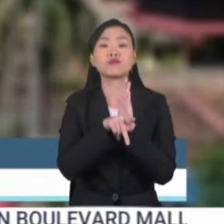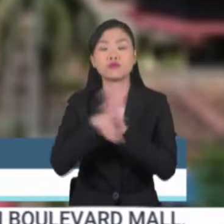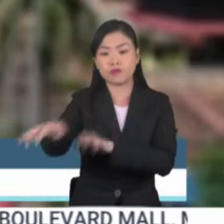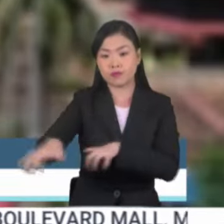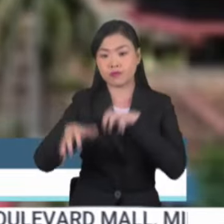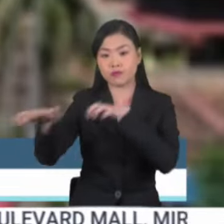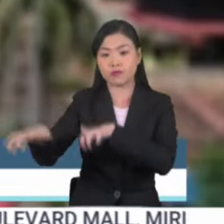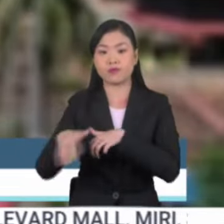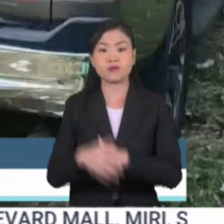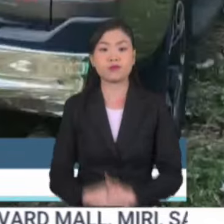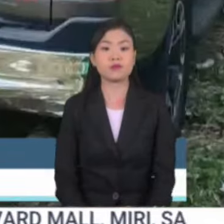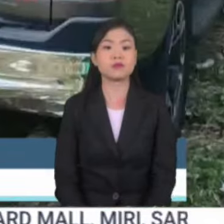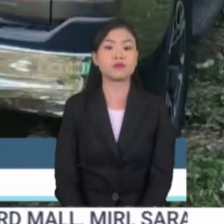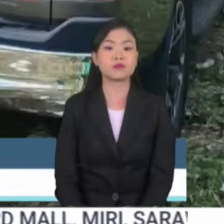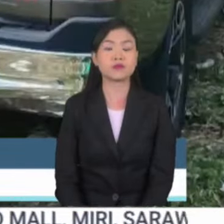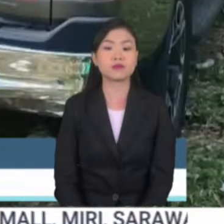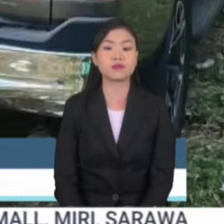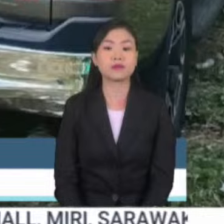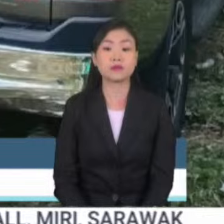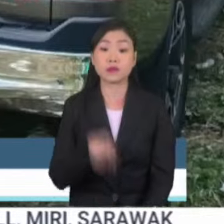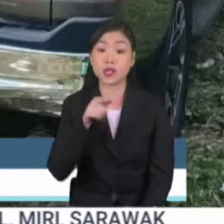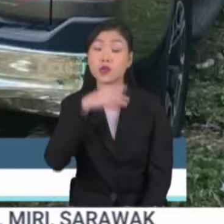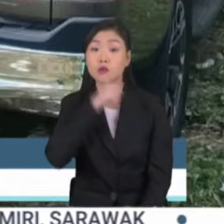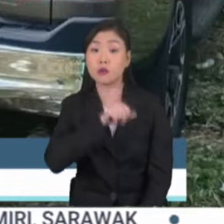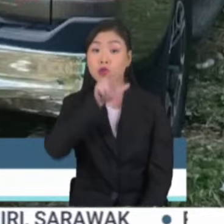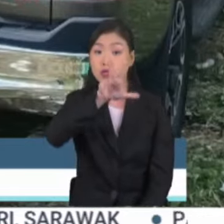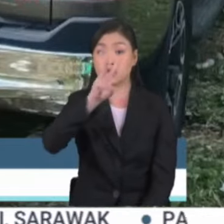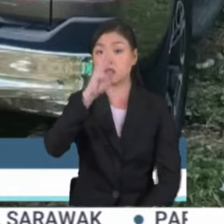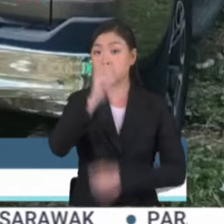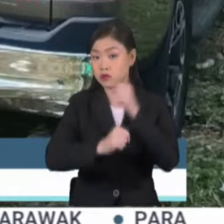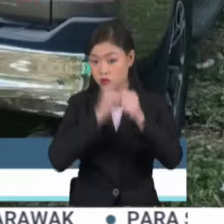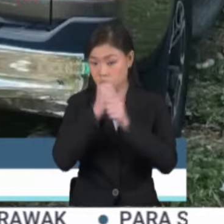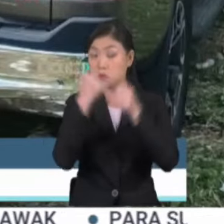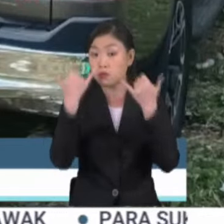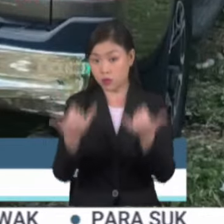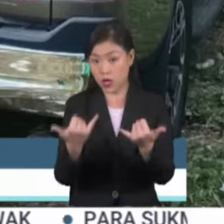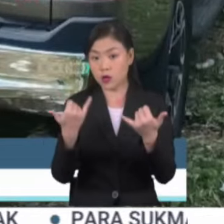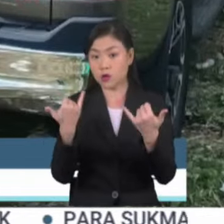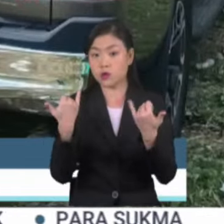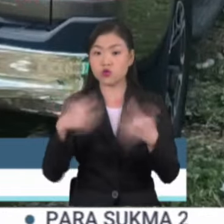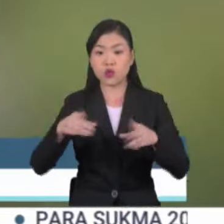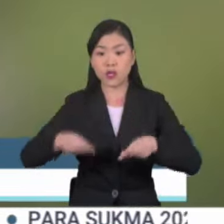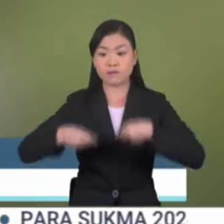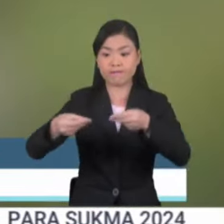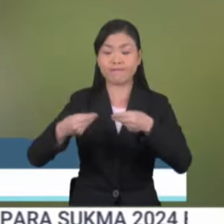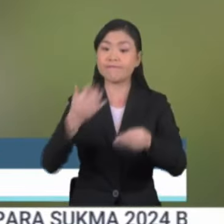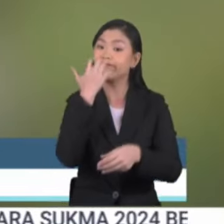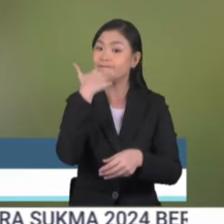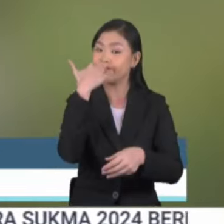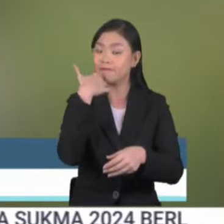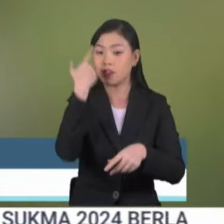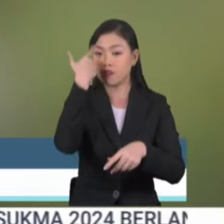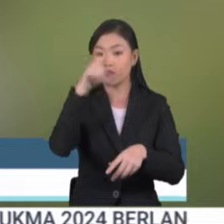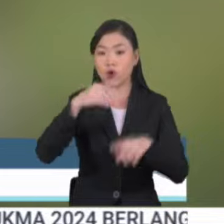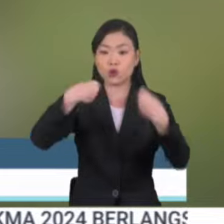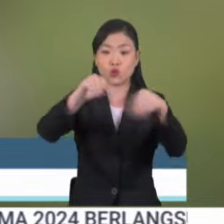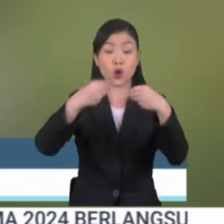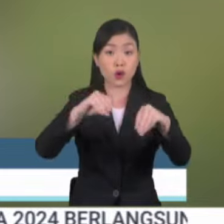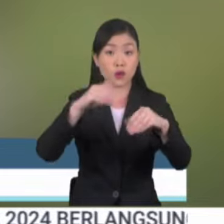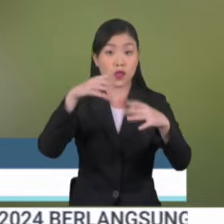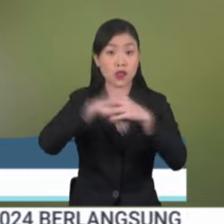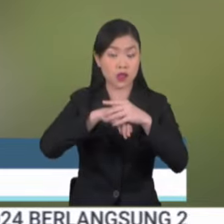Wan Harun. Beliau berusia 36 tahun ini kini menjadi pembekal nenas untuk pasaran domestik